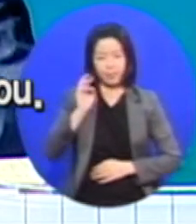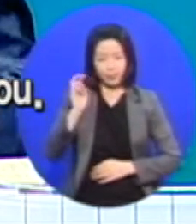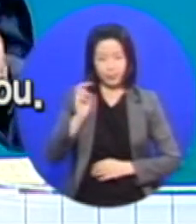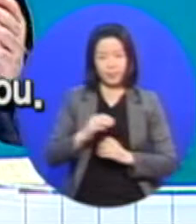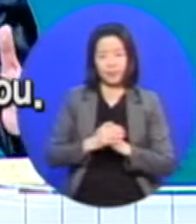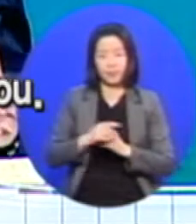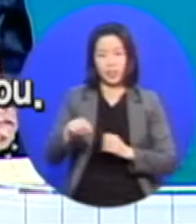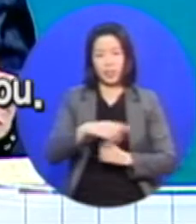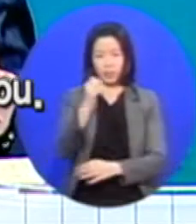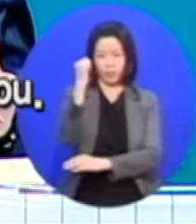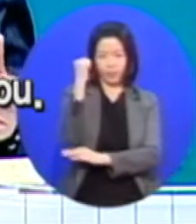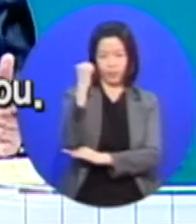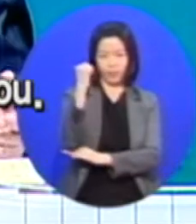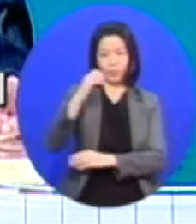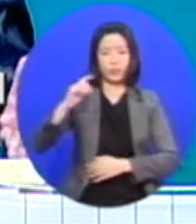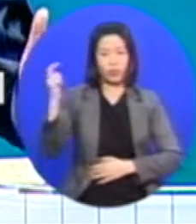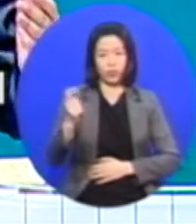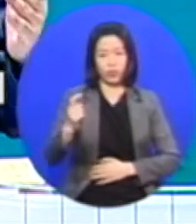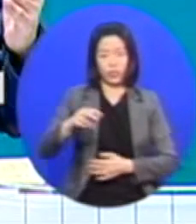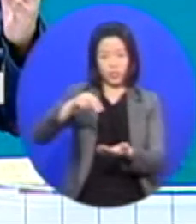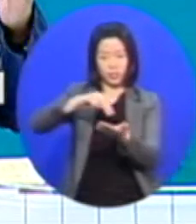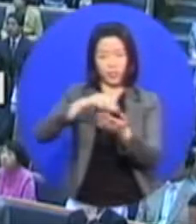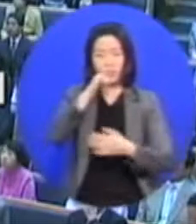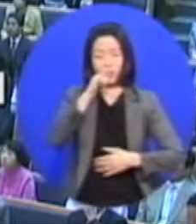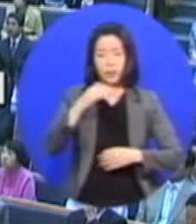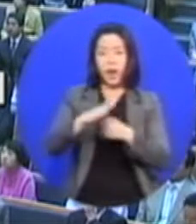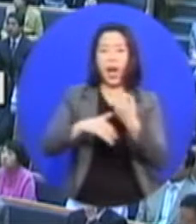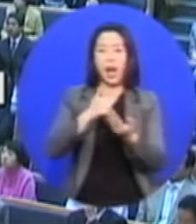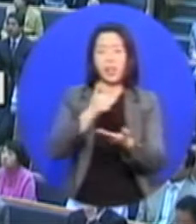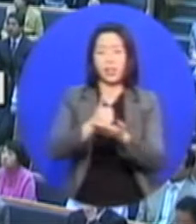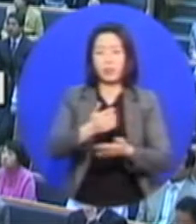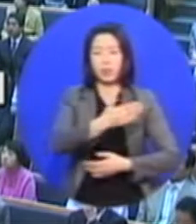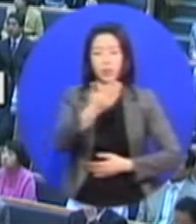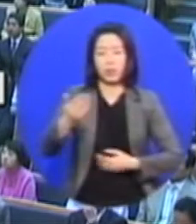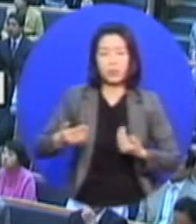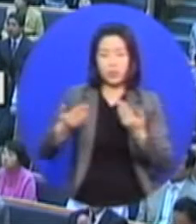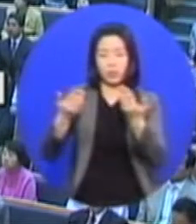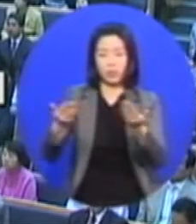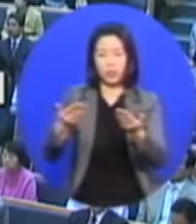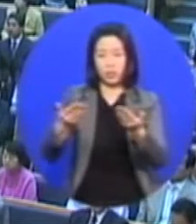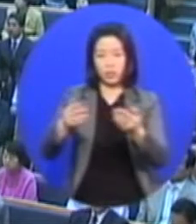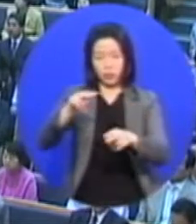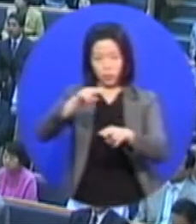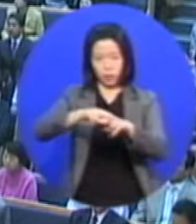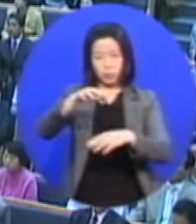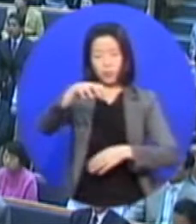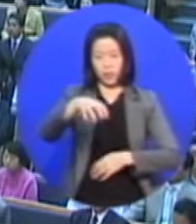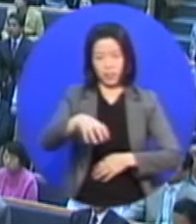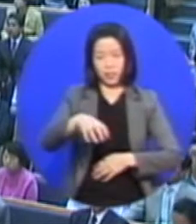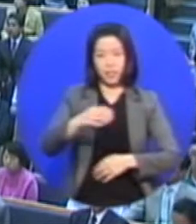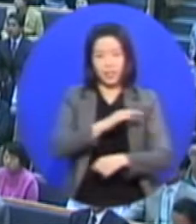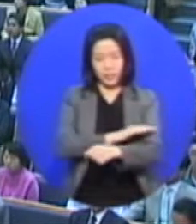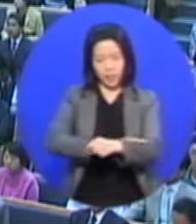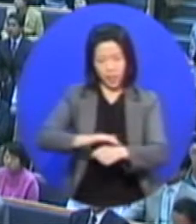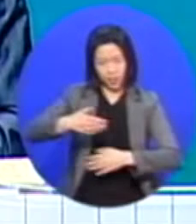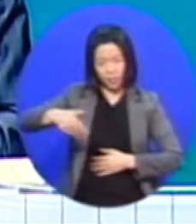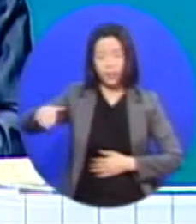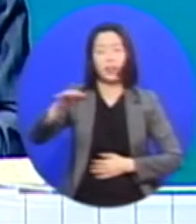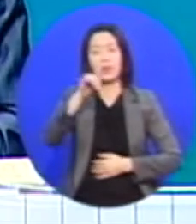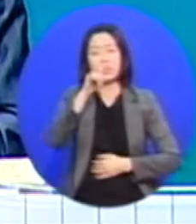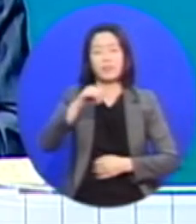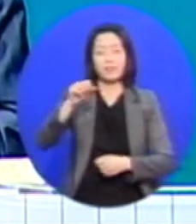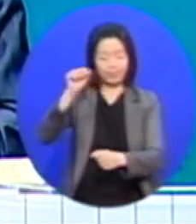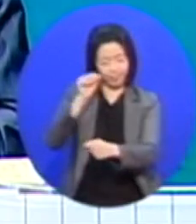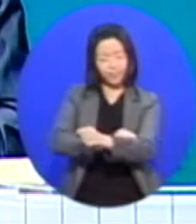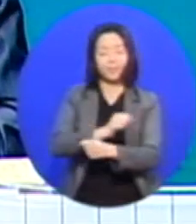여러분은 굳게 서 있는 겁니다 하나님이 여러분에게 주신 그 축복의 자리에 굳게 서 있는 거예요 잘 가고 있는 거예요 아주